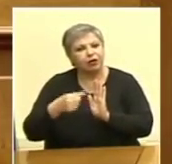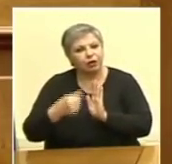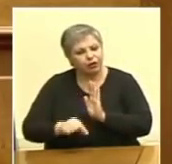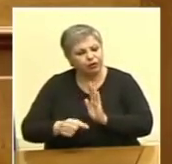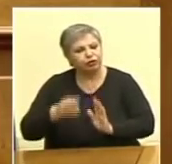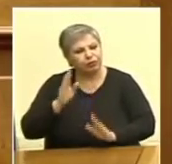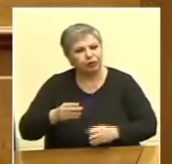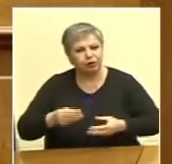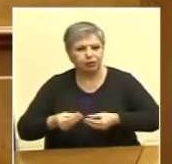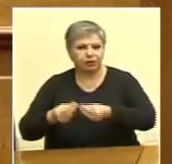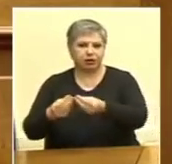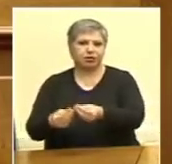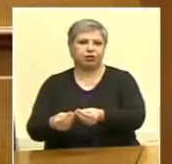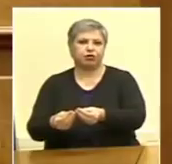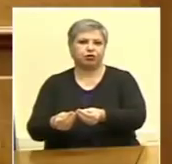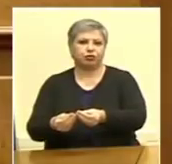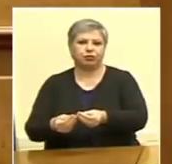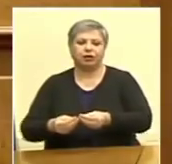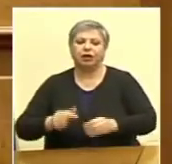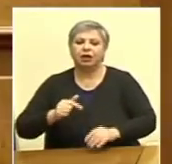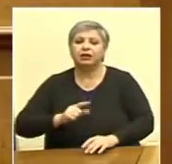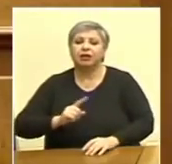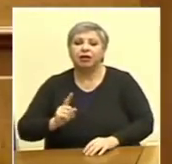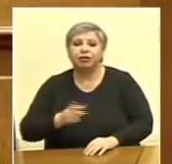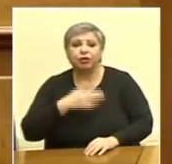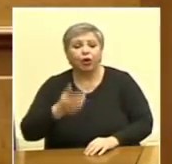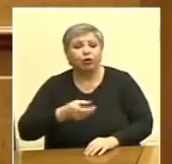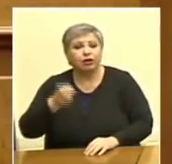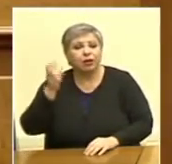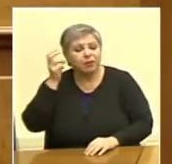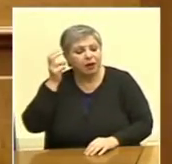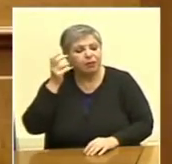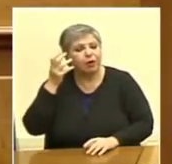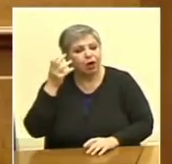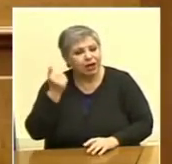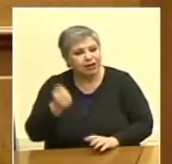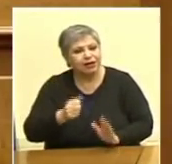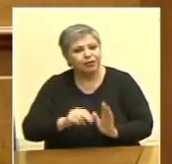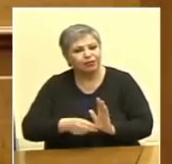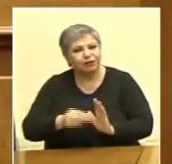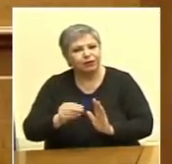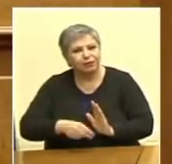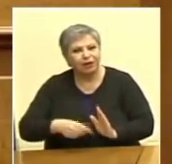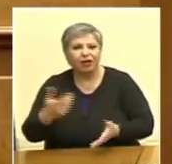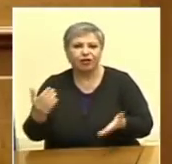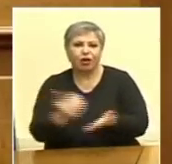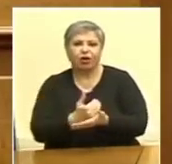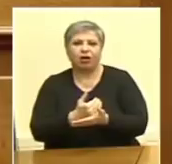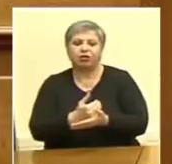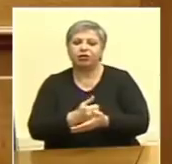επλήγησαν από την κρίση και τα μνημόνια, αυτά που στερήθηκαν για χρόνια άδικα. Γι' αυτό λοιπόν καλό θα